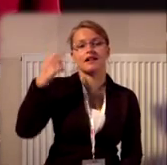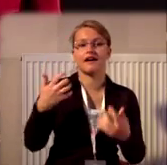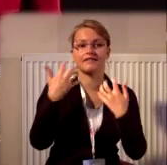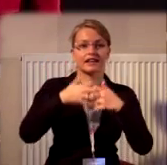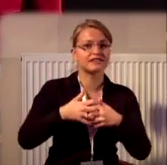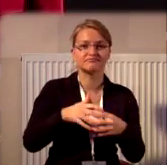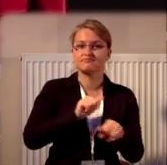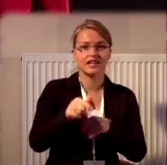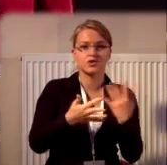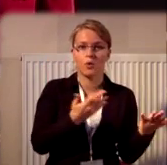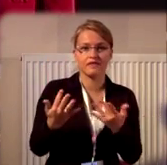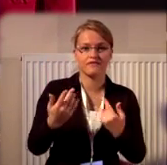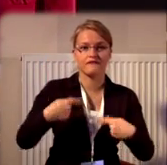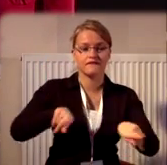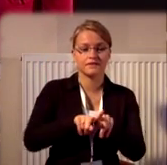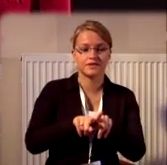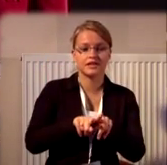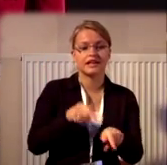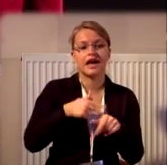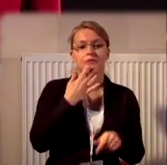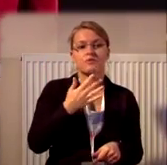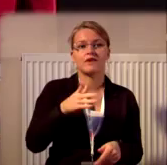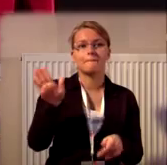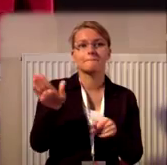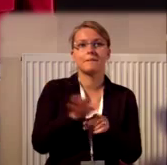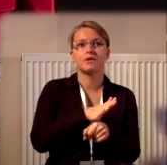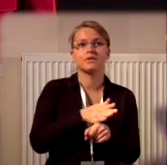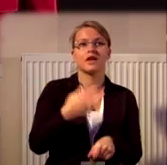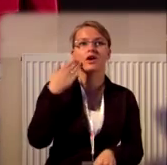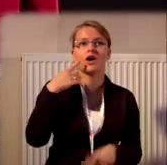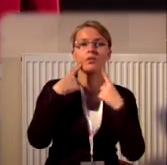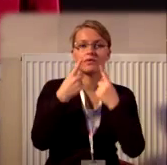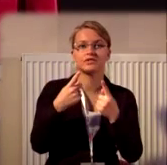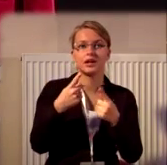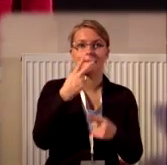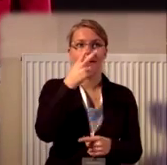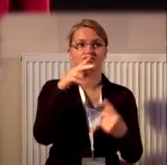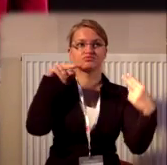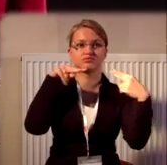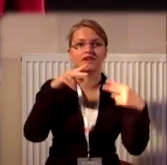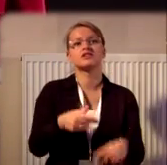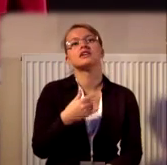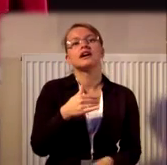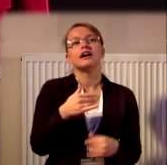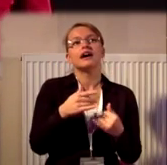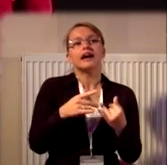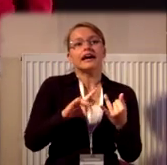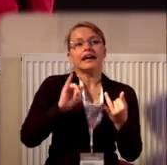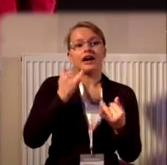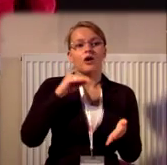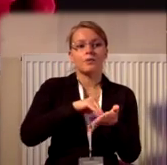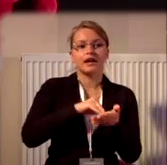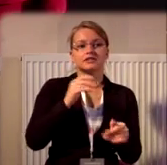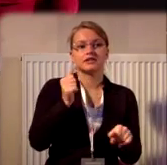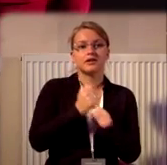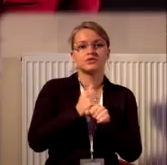realizacji. Ja mówię to Państwu z pełną odpowiedzialnością, patrząc prosto w twarz, jako praktyk, który pracuje ponad 17 lat